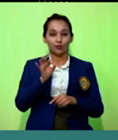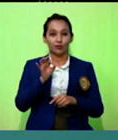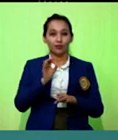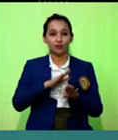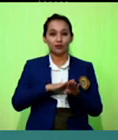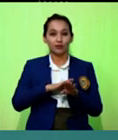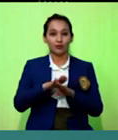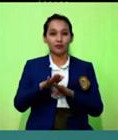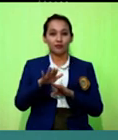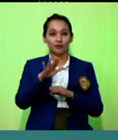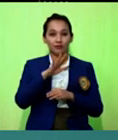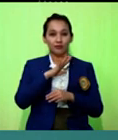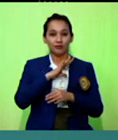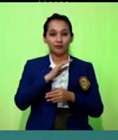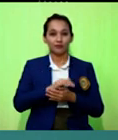mantiqiy